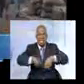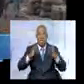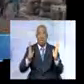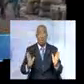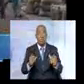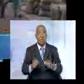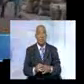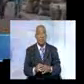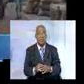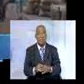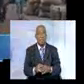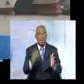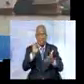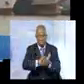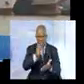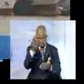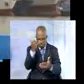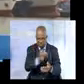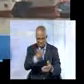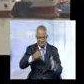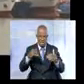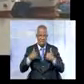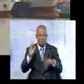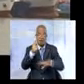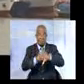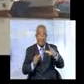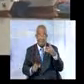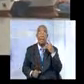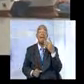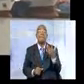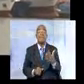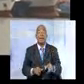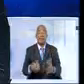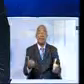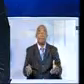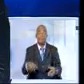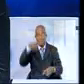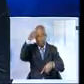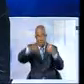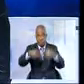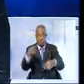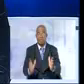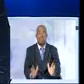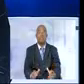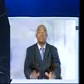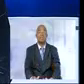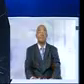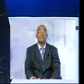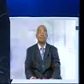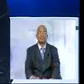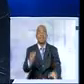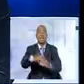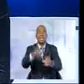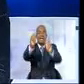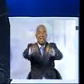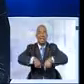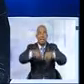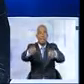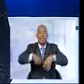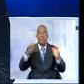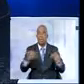prix CAF, coût assurance fret, le prix de vente à l'international. Toujours dans le domaine de l'agriculture,